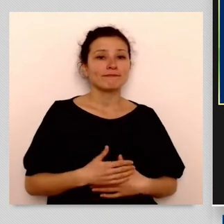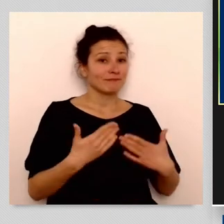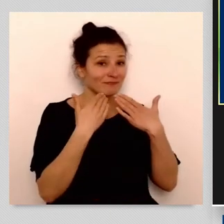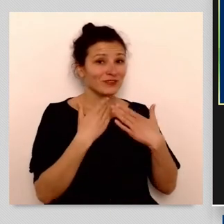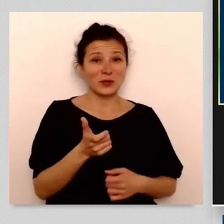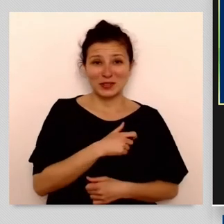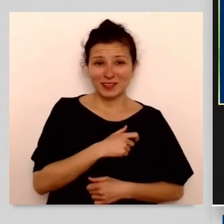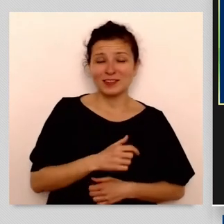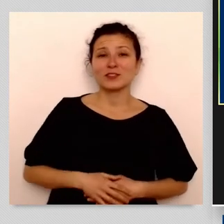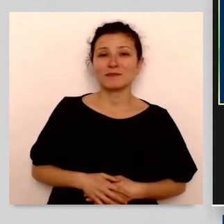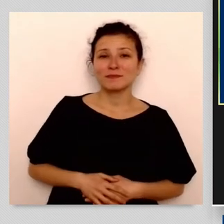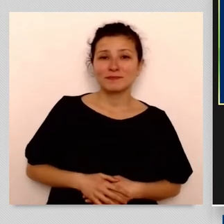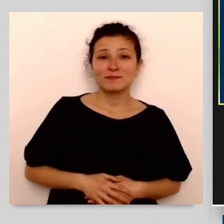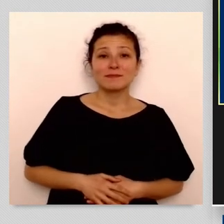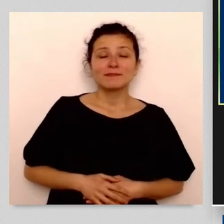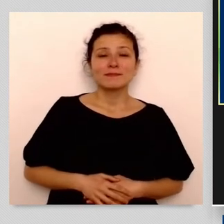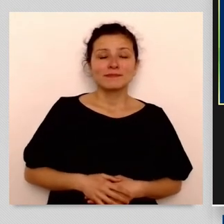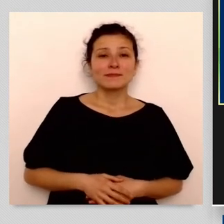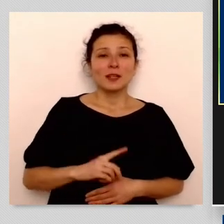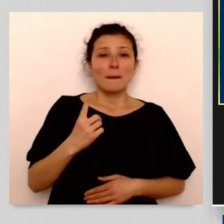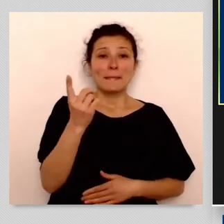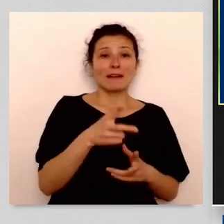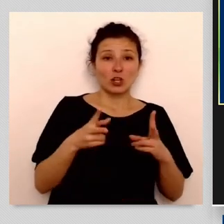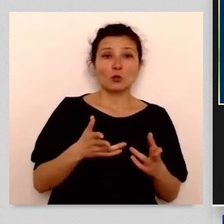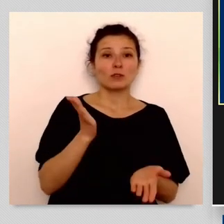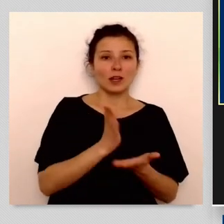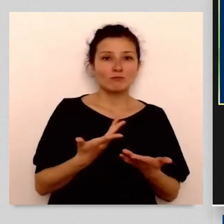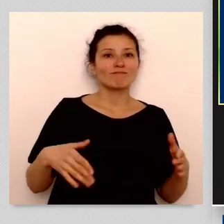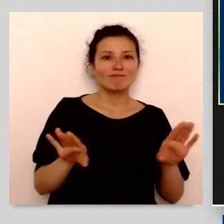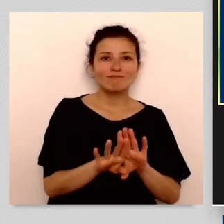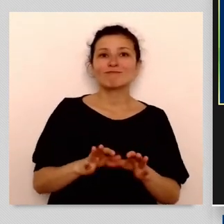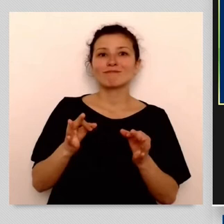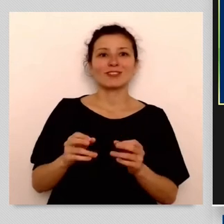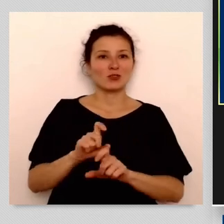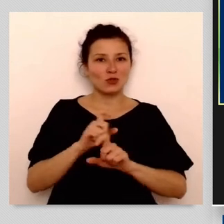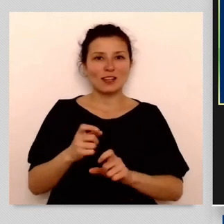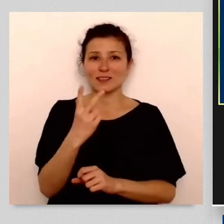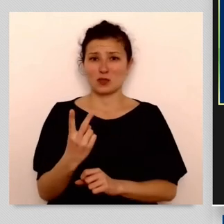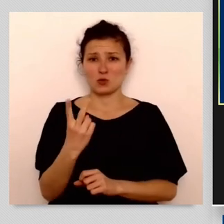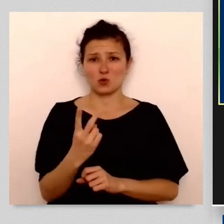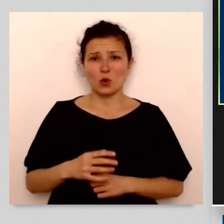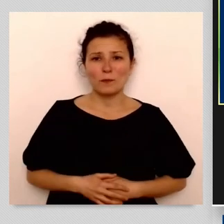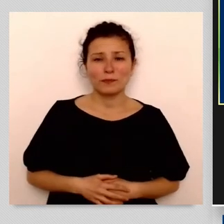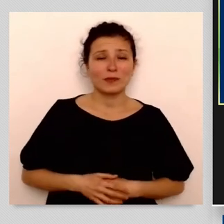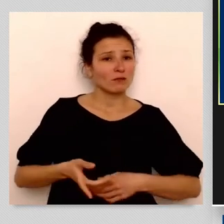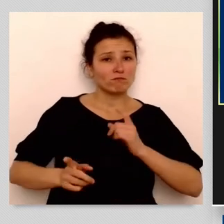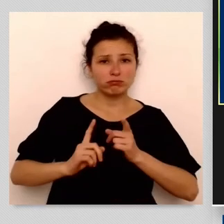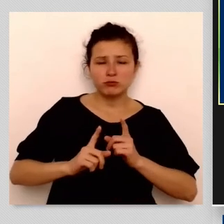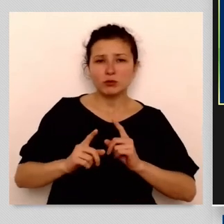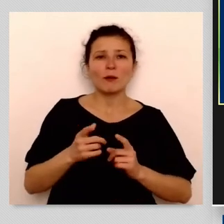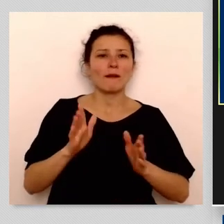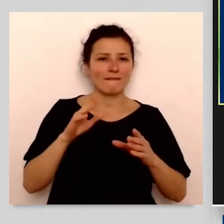Dziękuję serdecznie. Zamknęliśmy pierwszą rundę, czas na drugą już znacznie szybszą i z